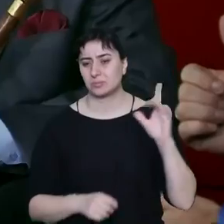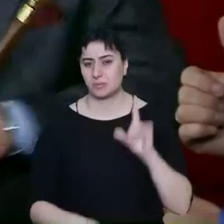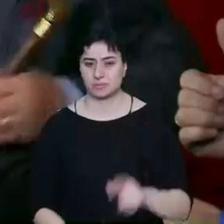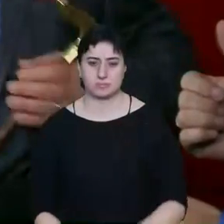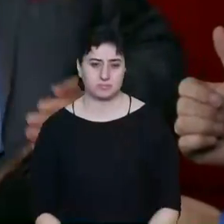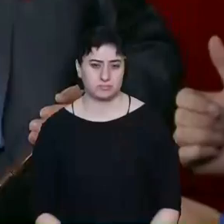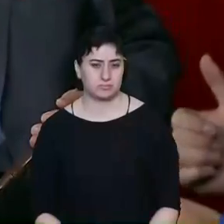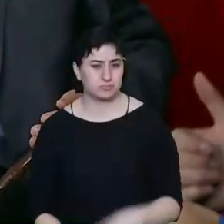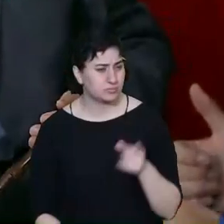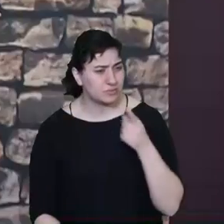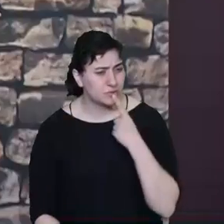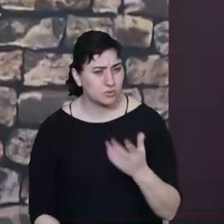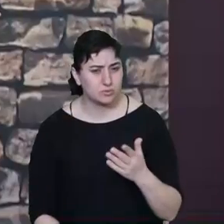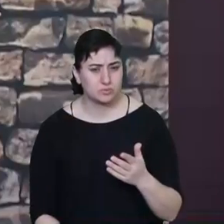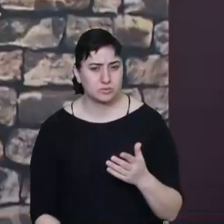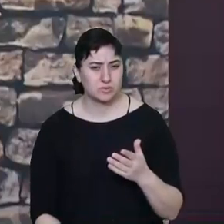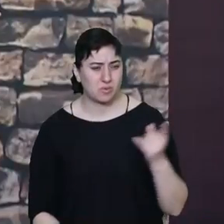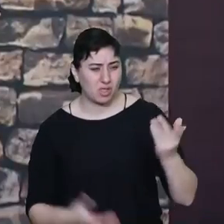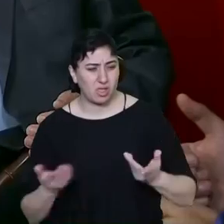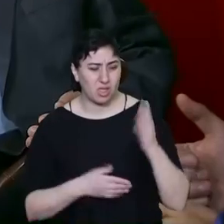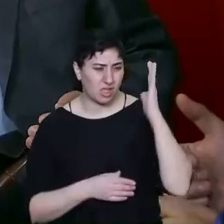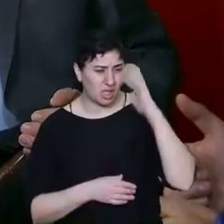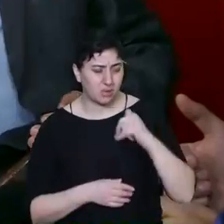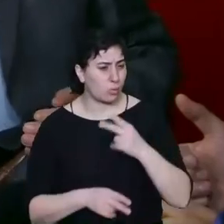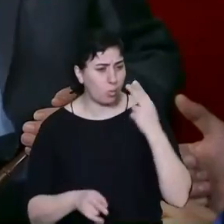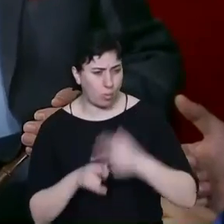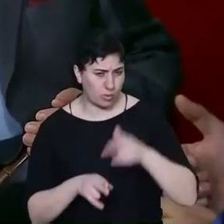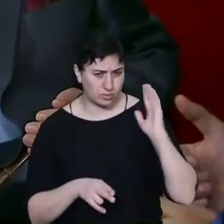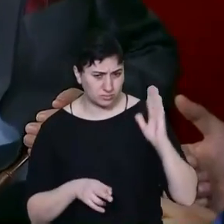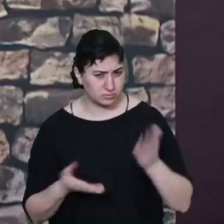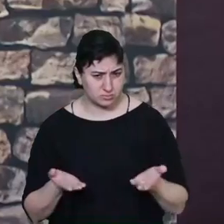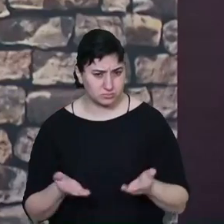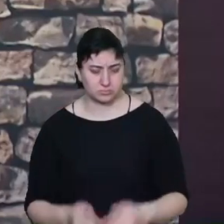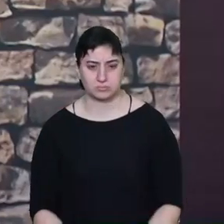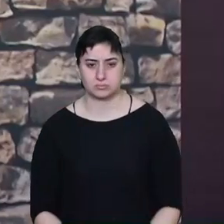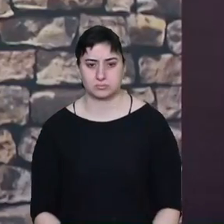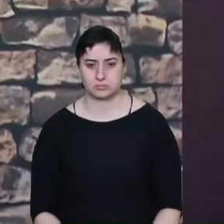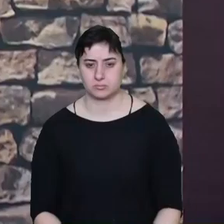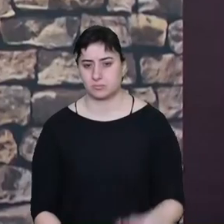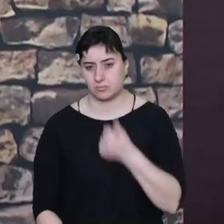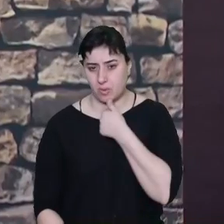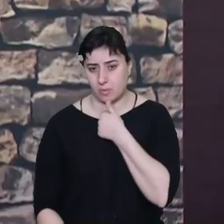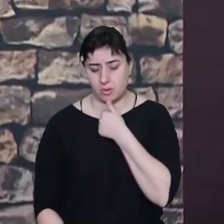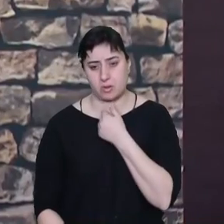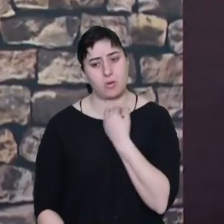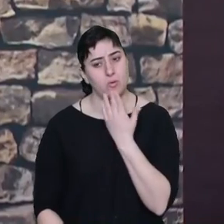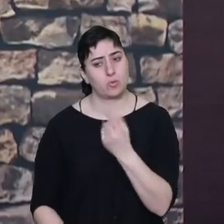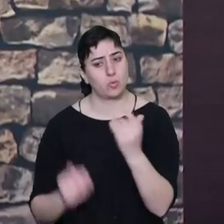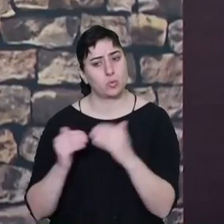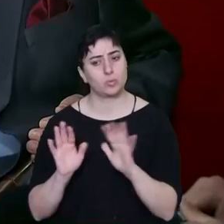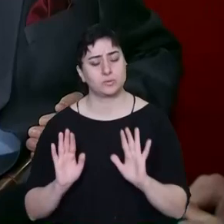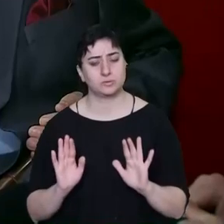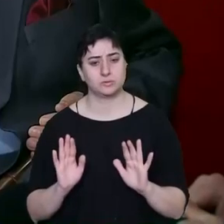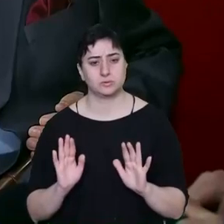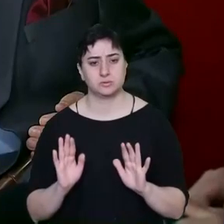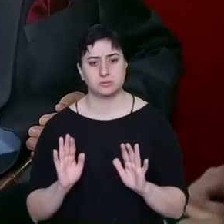lazım. Ne diyorsun sen be? Bir kahya parçası aradı diye hemen çekip gidecek misin yani? Baba, yakışıyor mu size lütfen